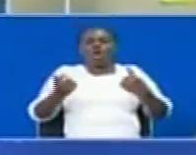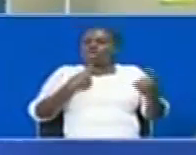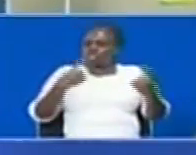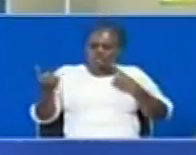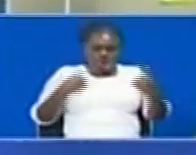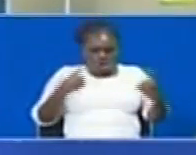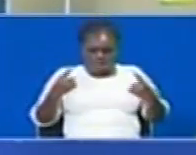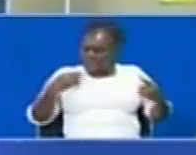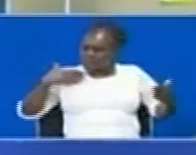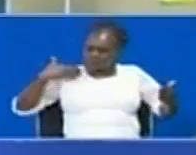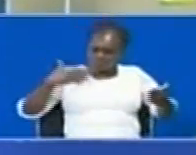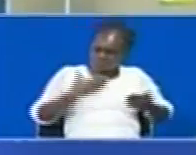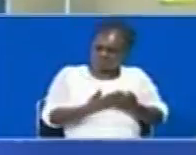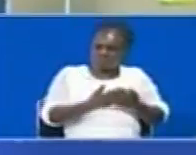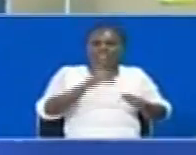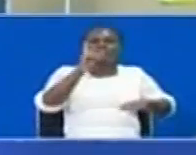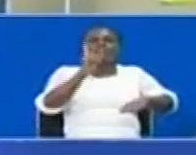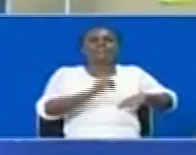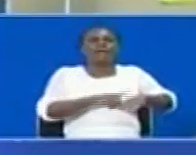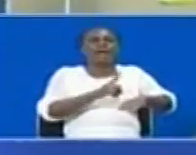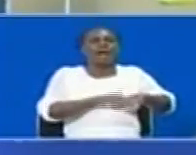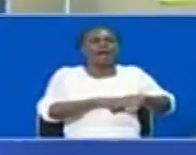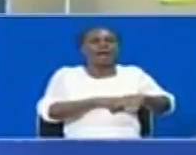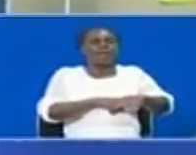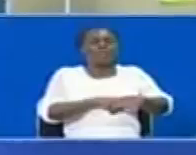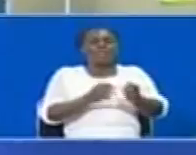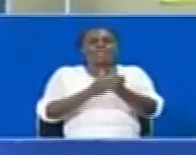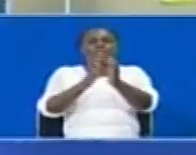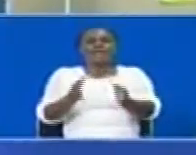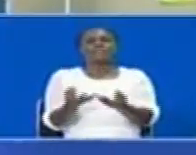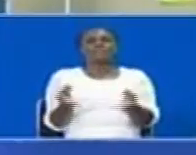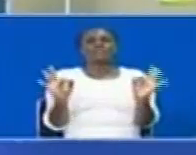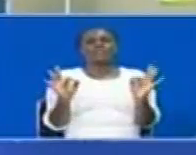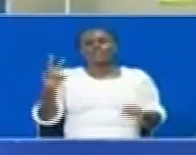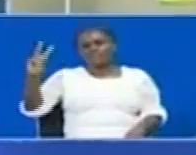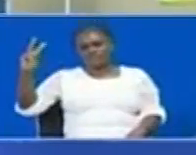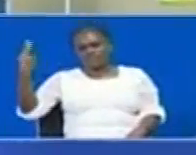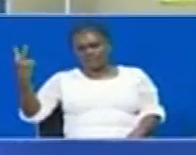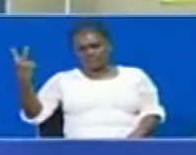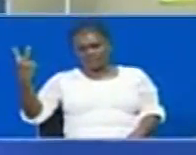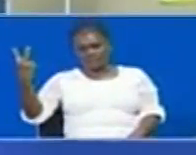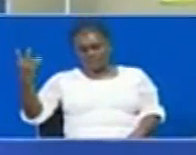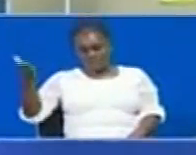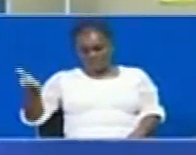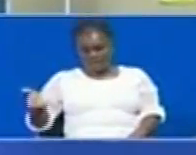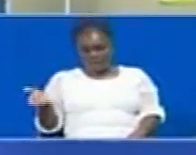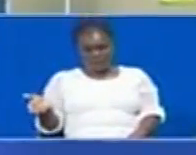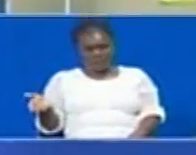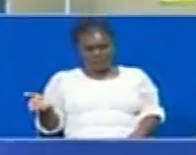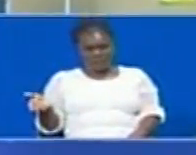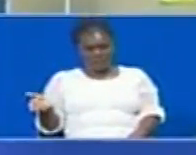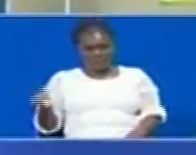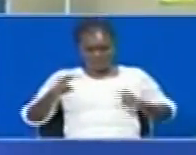yoyote mpaka pindi tu viongozi wetu watakapoachiliwa. Jambo la pili ni kwamba hivi sasa